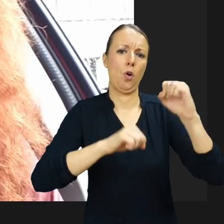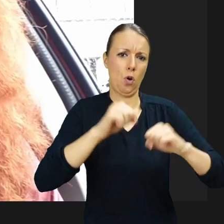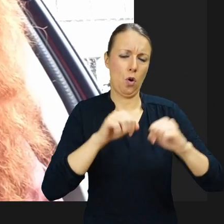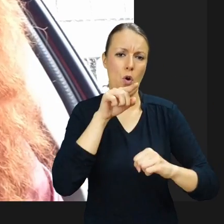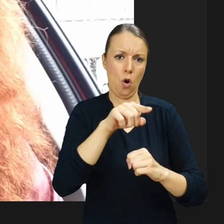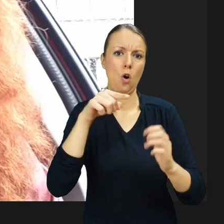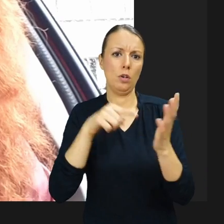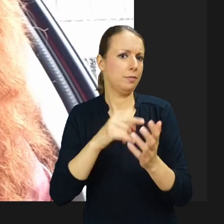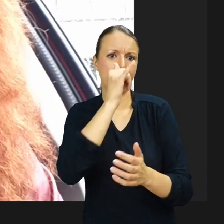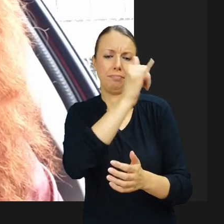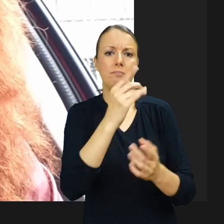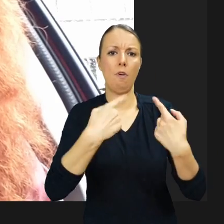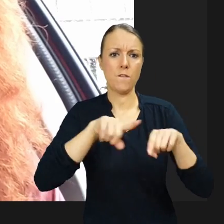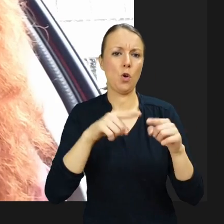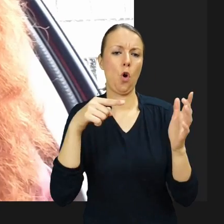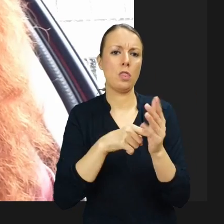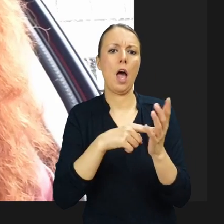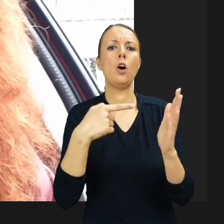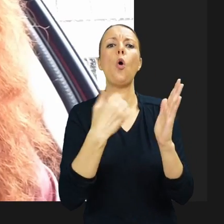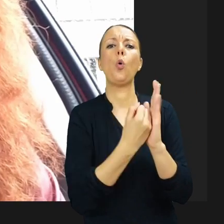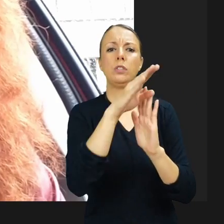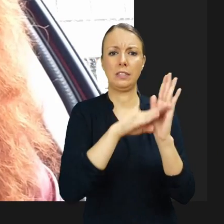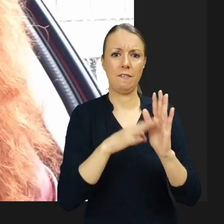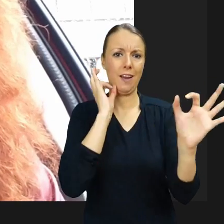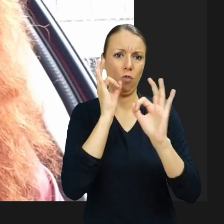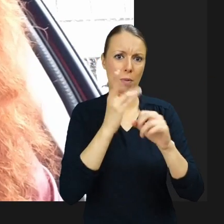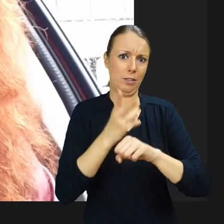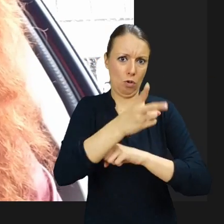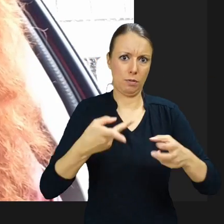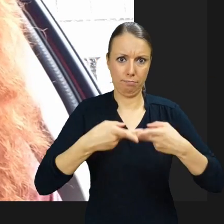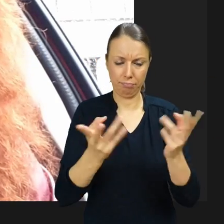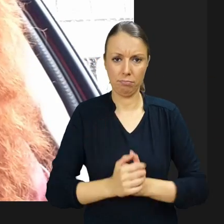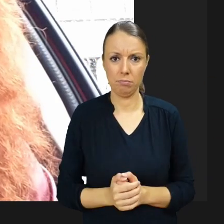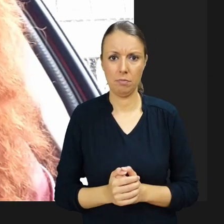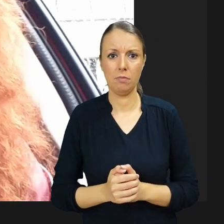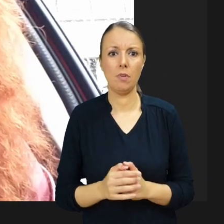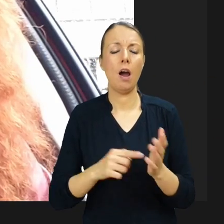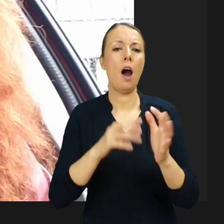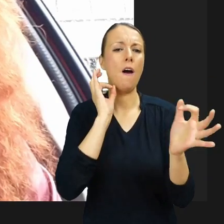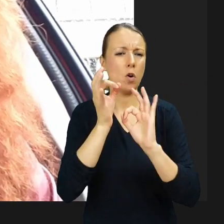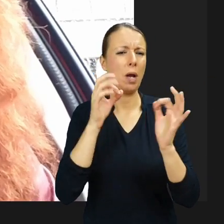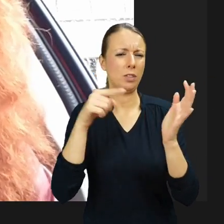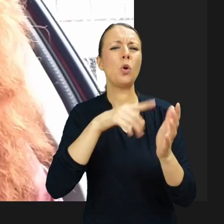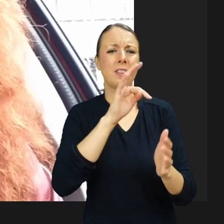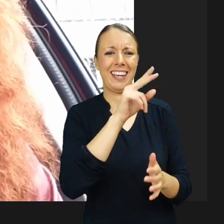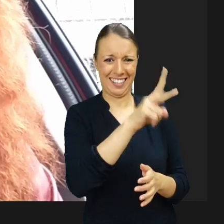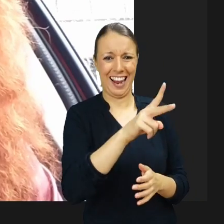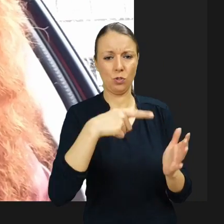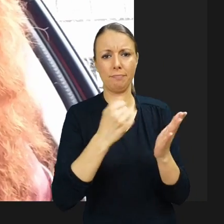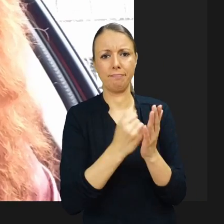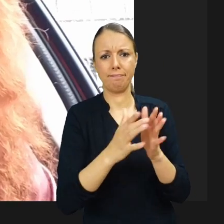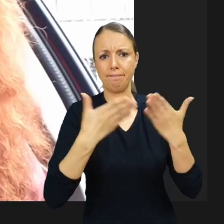zrealizowany w trybie ustawy o dostępie do informacji. Ustawa o organizacji i trybie postępowania przed TK zawiera bowiem odmienną